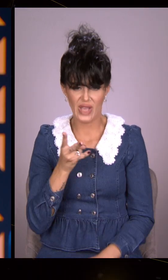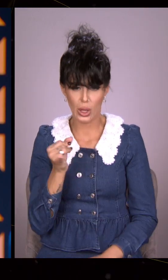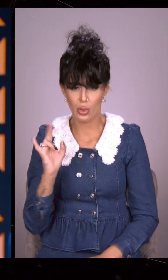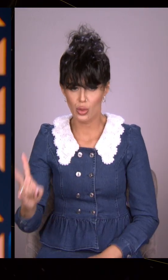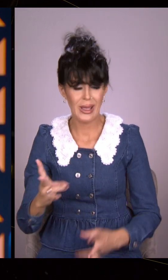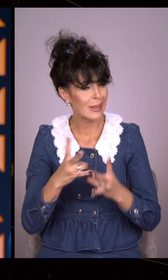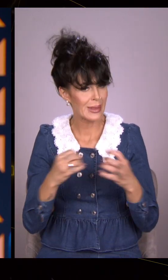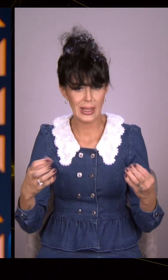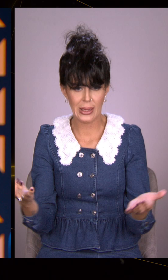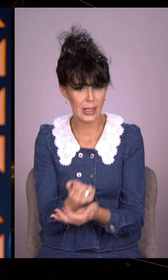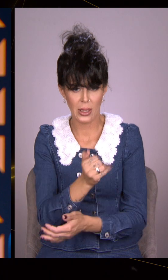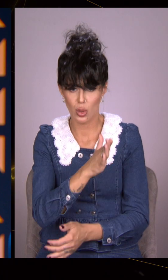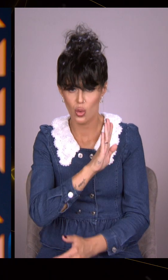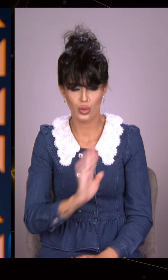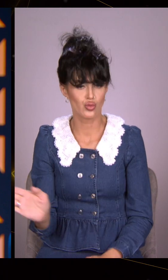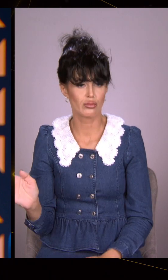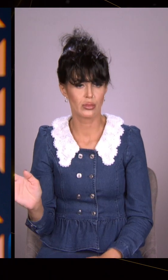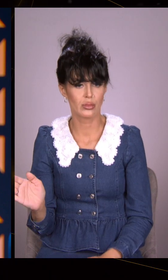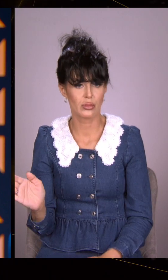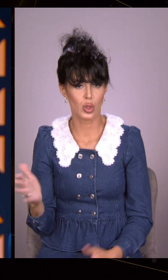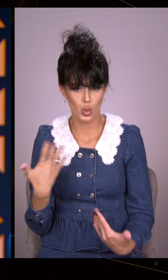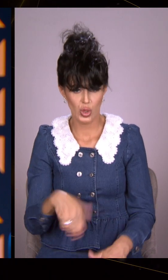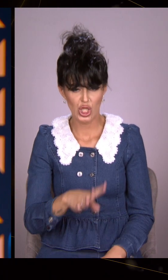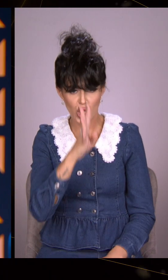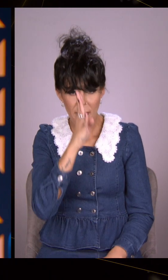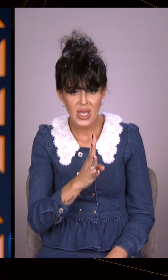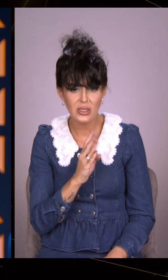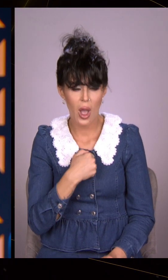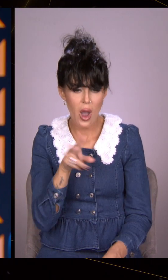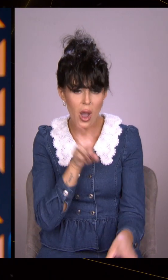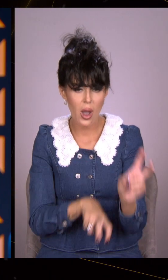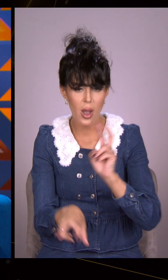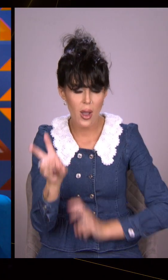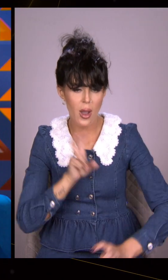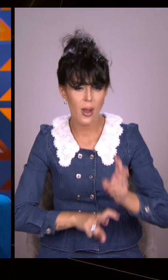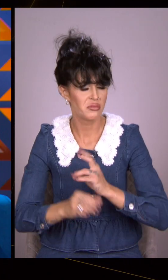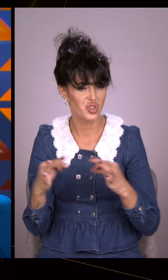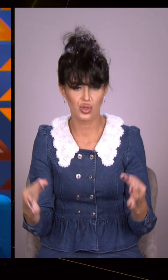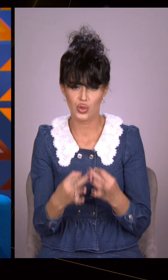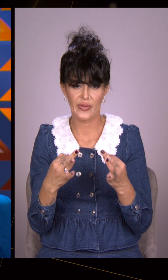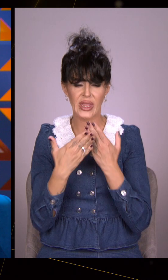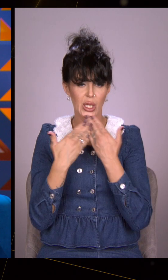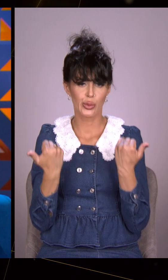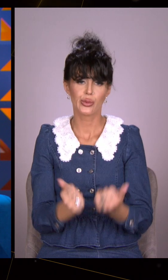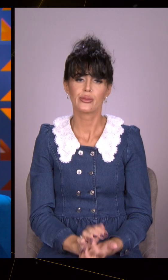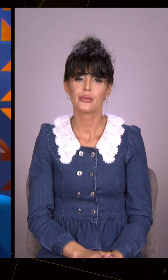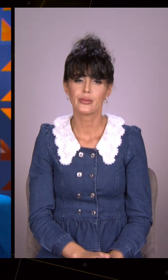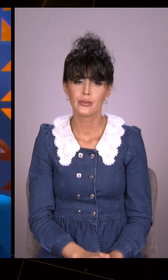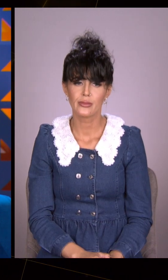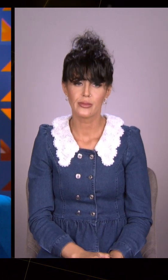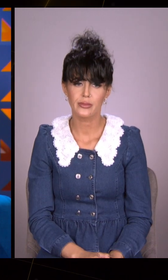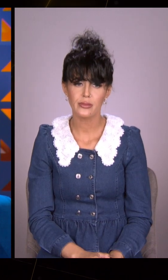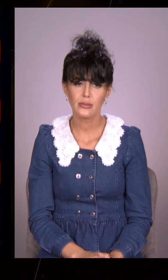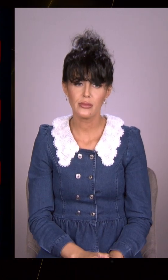Вже скільки місяців то? 4 місяці минуло, а нічого. Давайте перед тим, як ви розкажете,